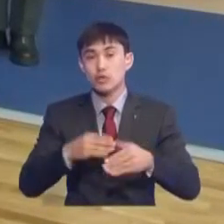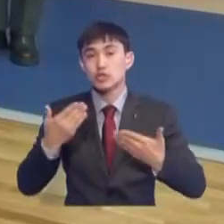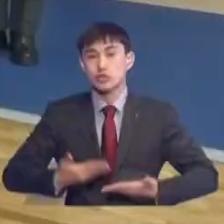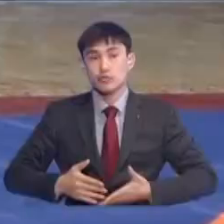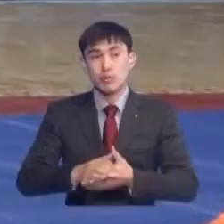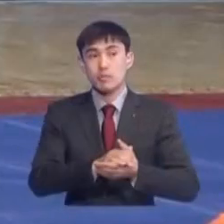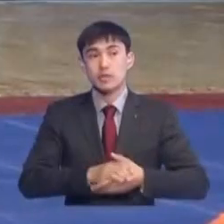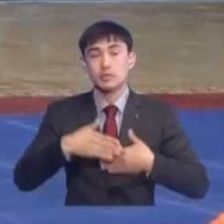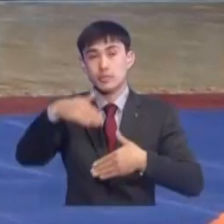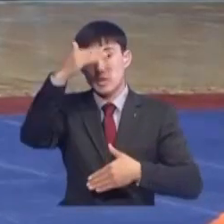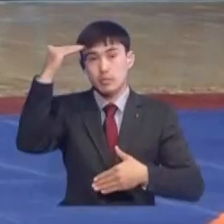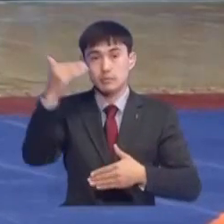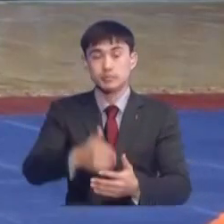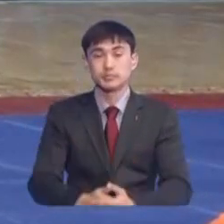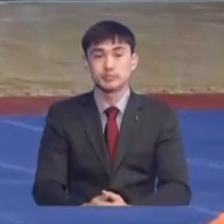мирным